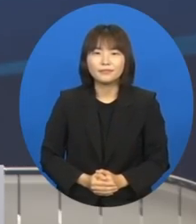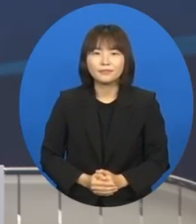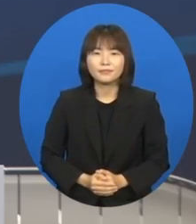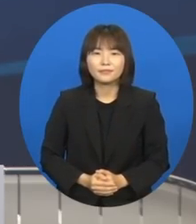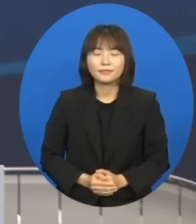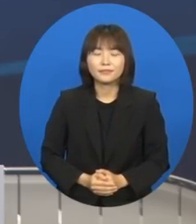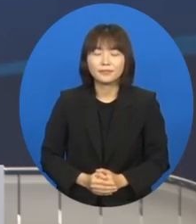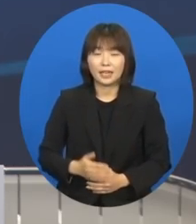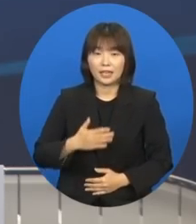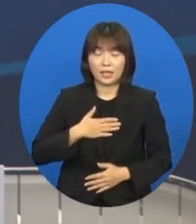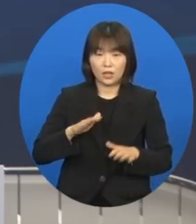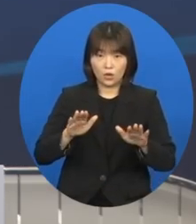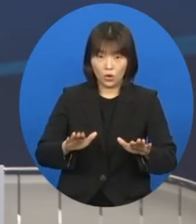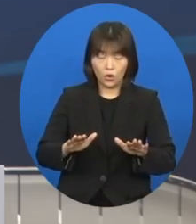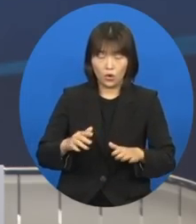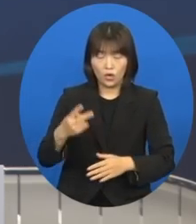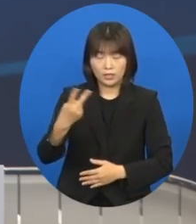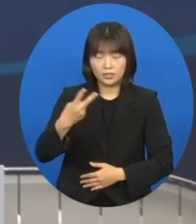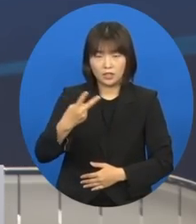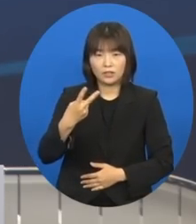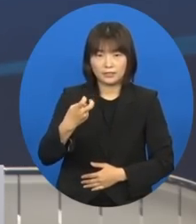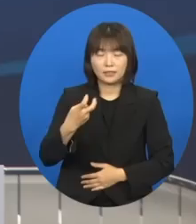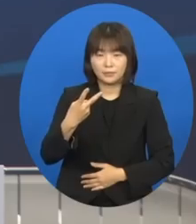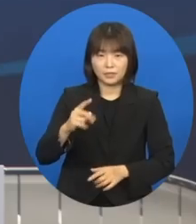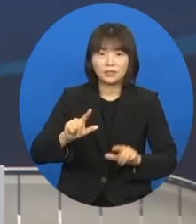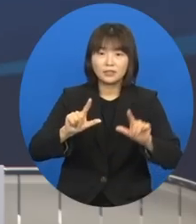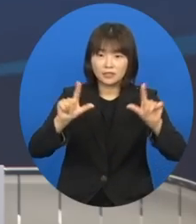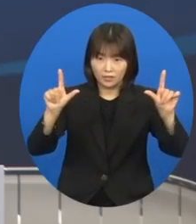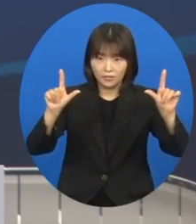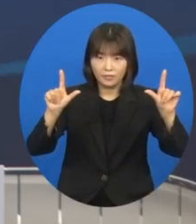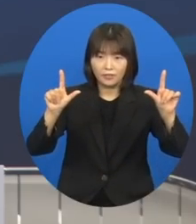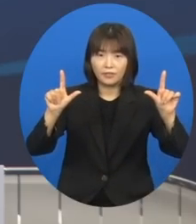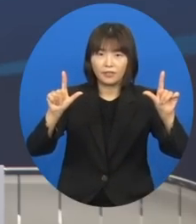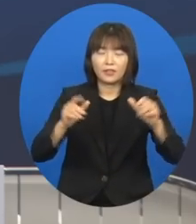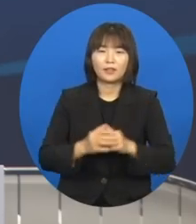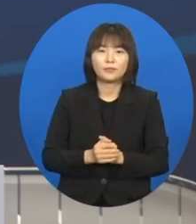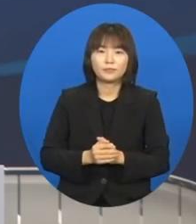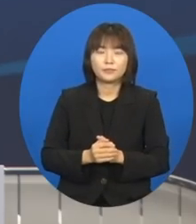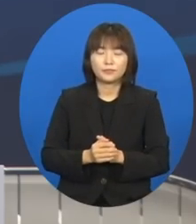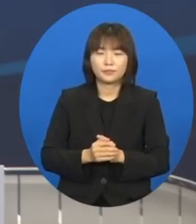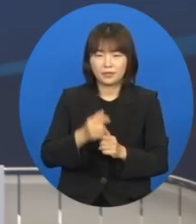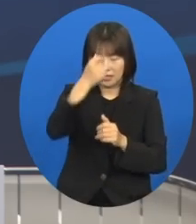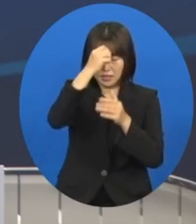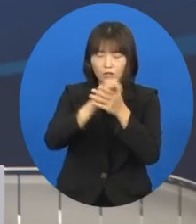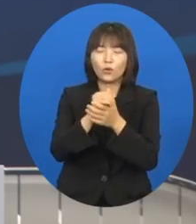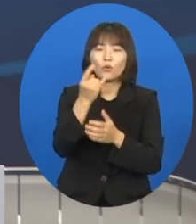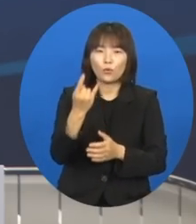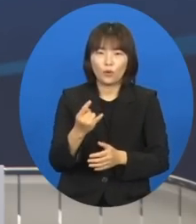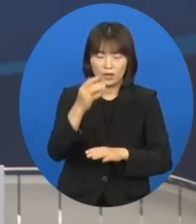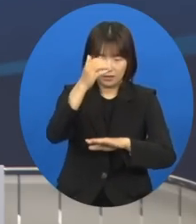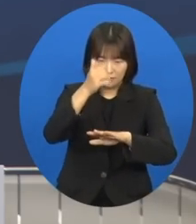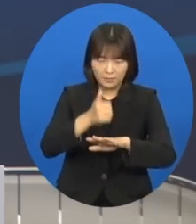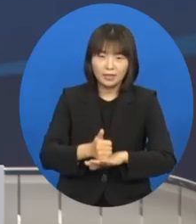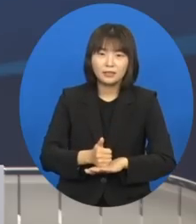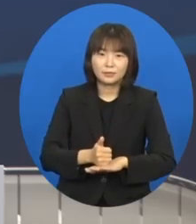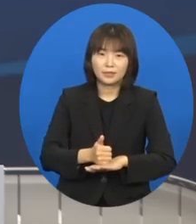제가 오늘 그 2022년도 아둘람 기도의 제일 마지막에